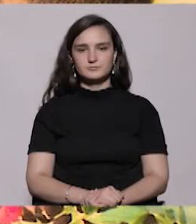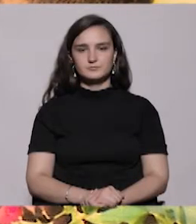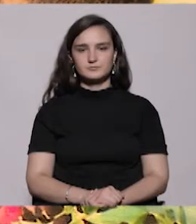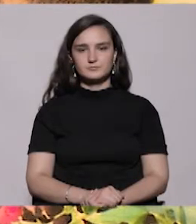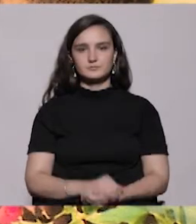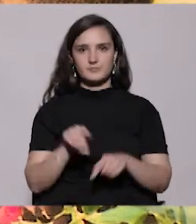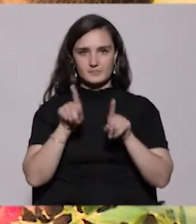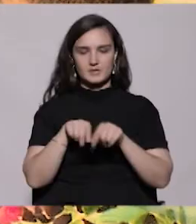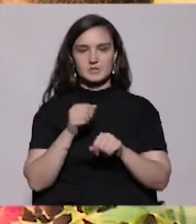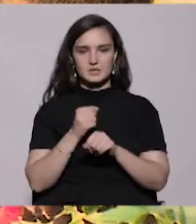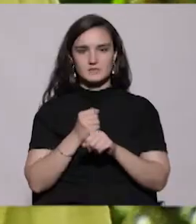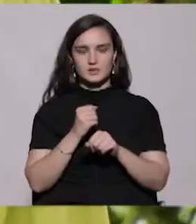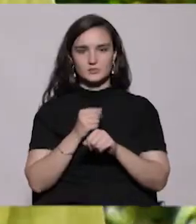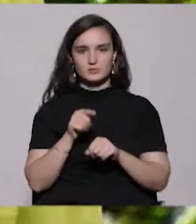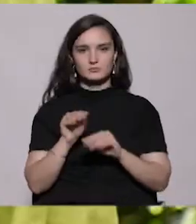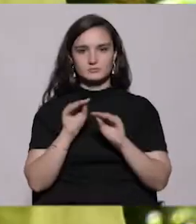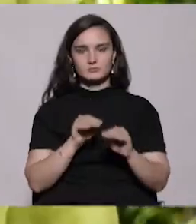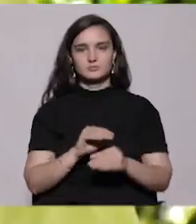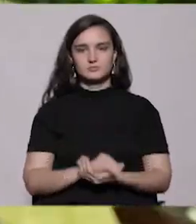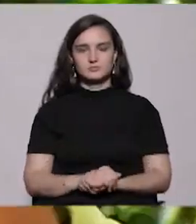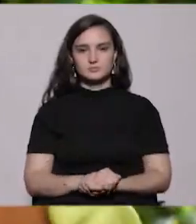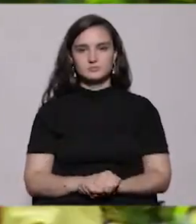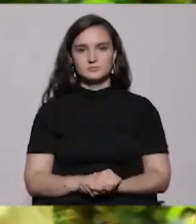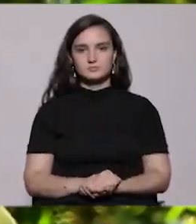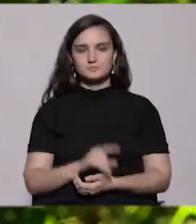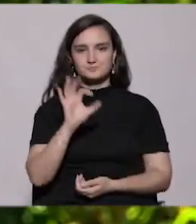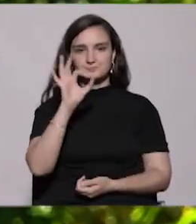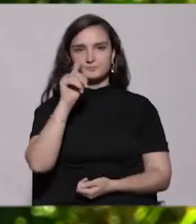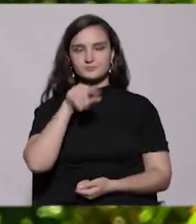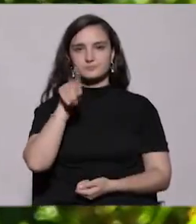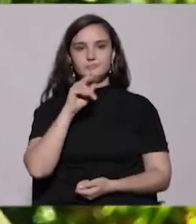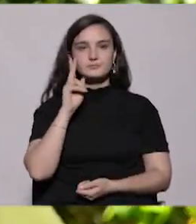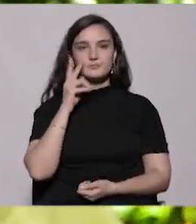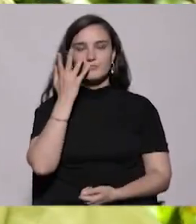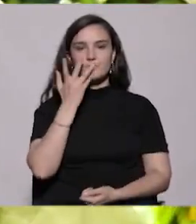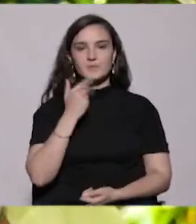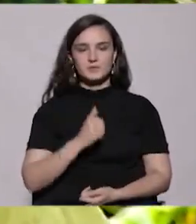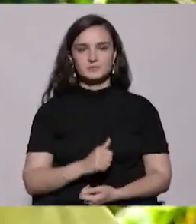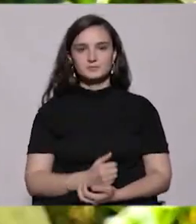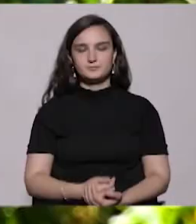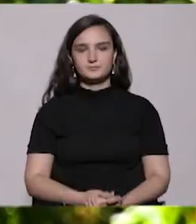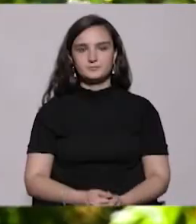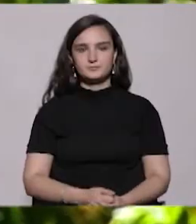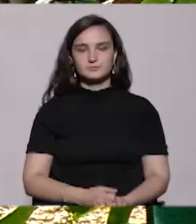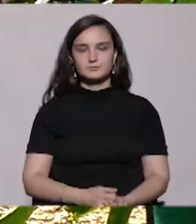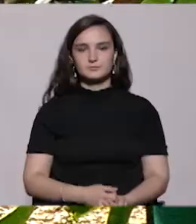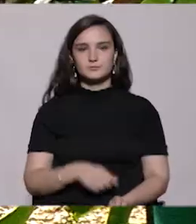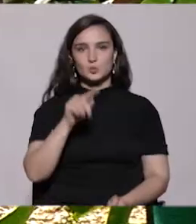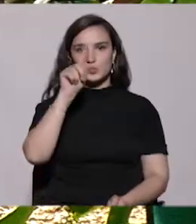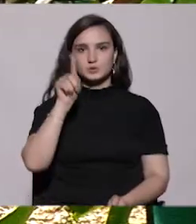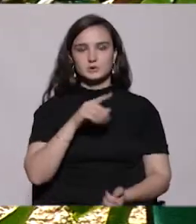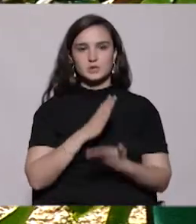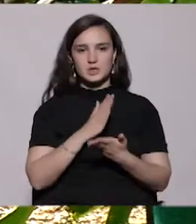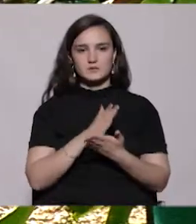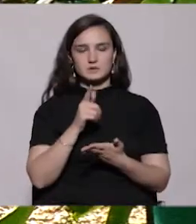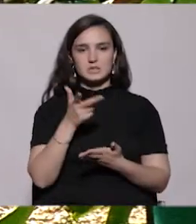აქაც გავაკეთოთ, ჩამოგდებული. აი ამ მრგვალია სამნისფერს ქვემოთ ყუნცთან აი აქვს